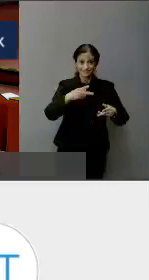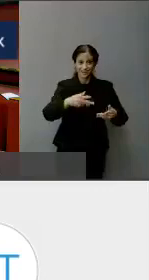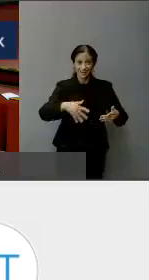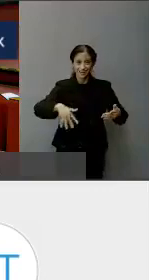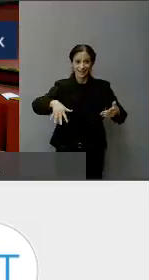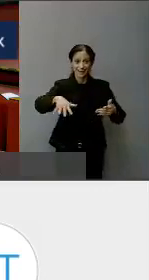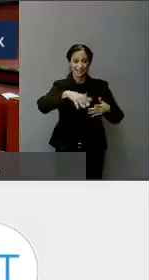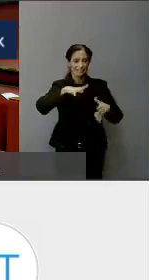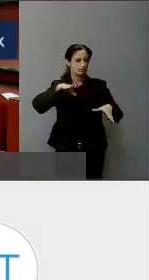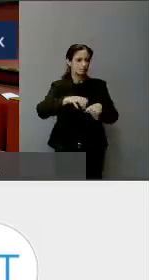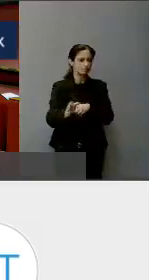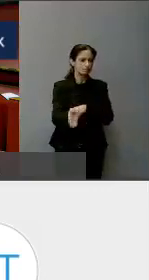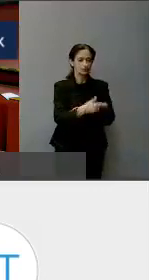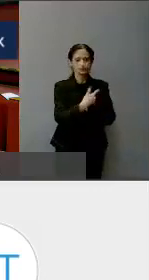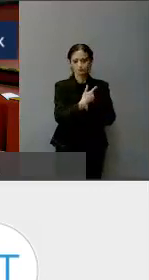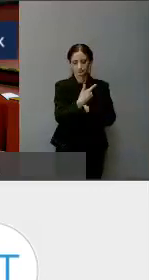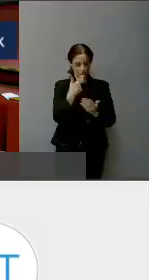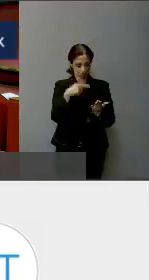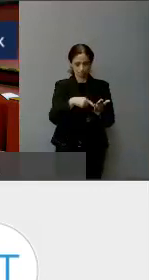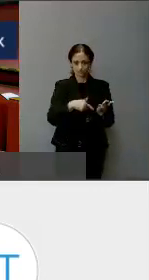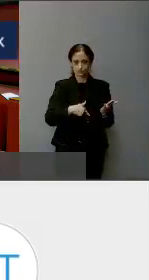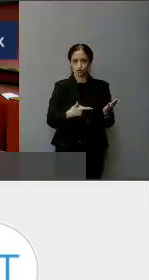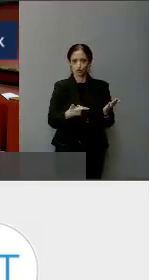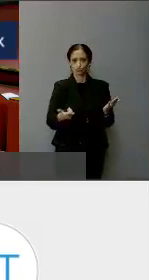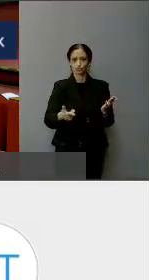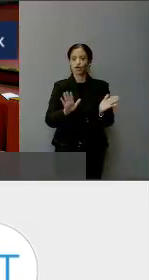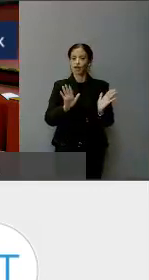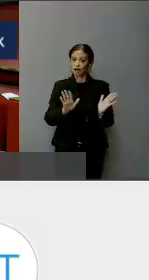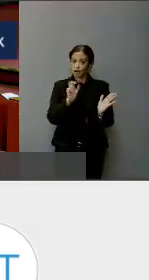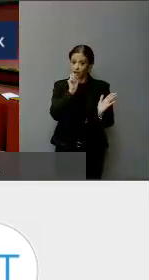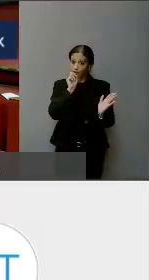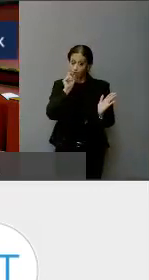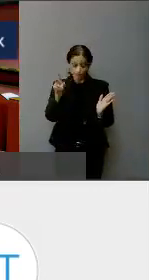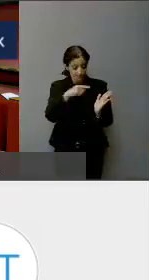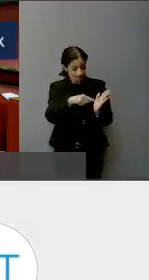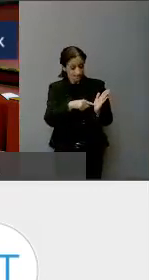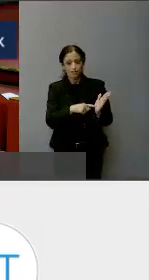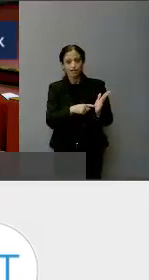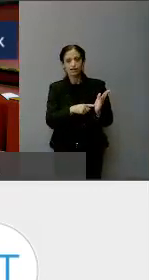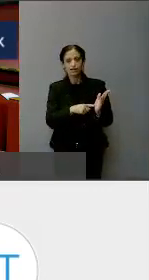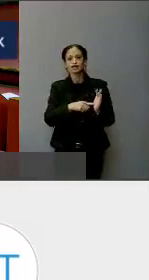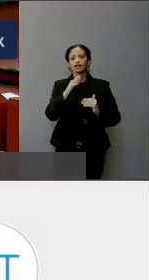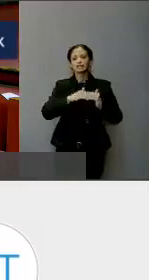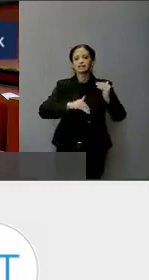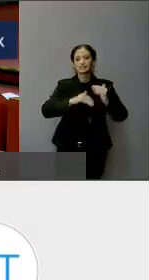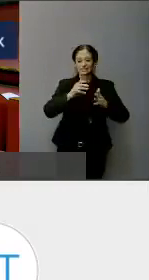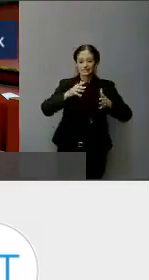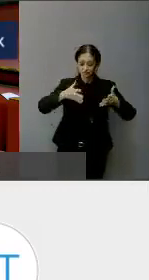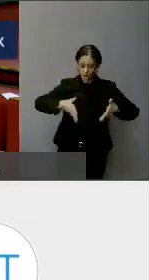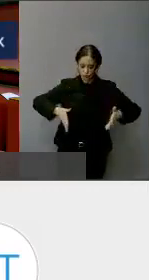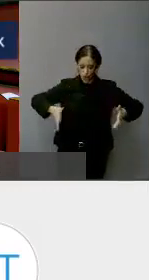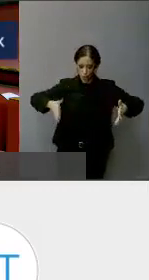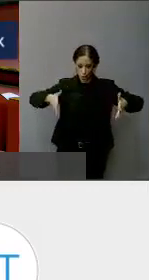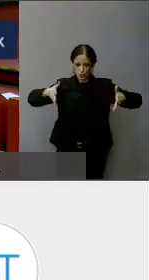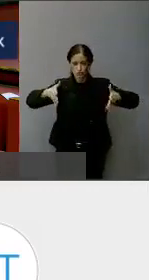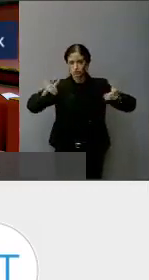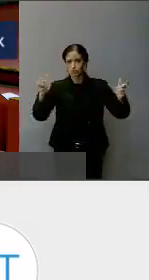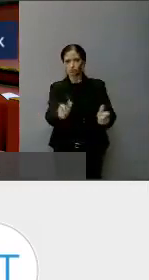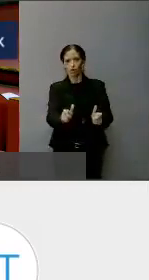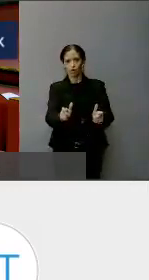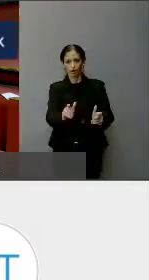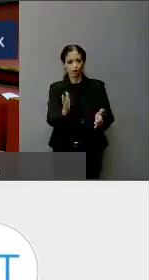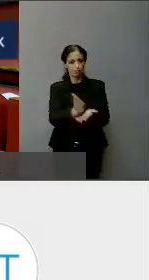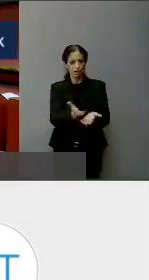dice bloccate il consumo di suolo non ce lo dice il pd angelo dice la minoranza che